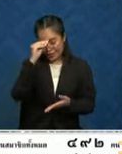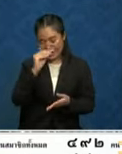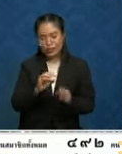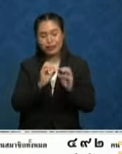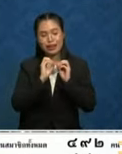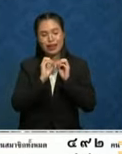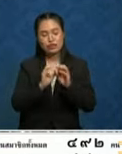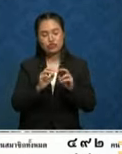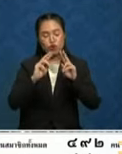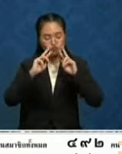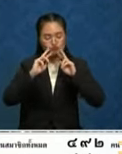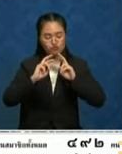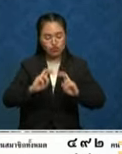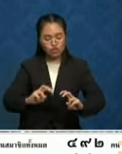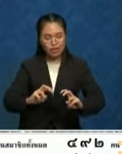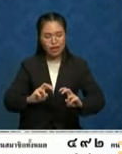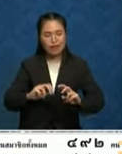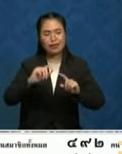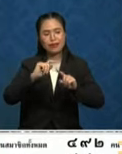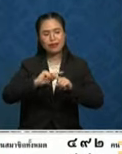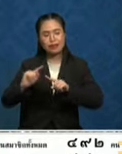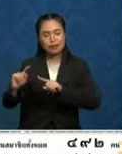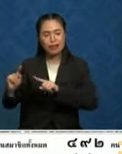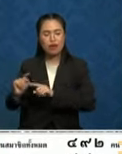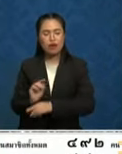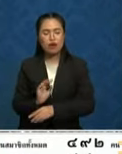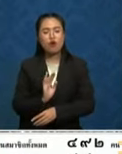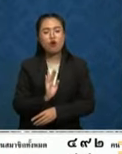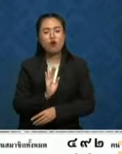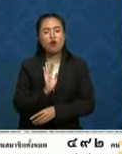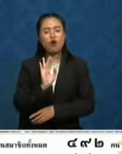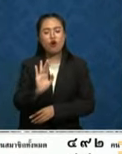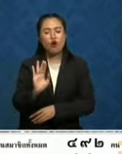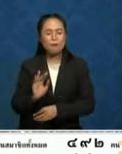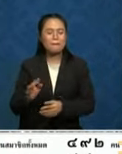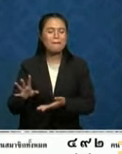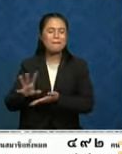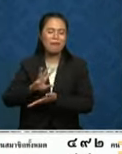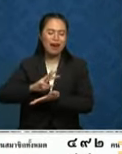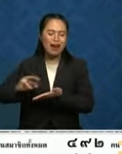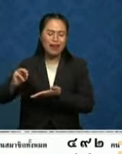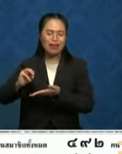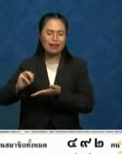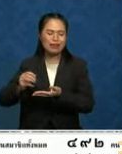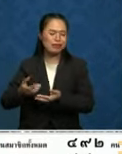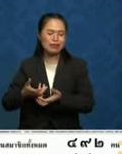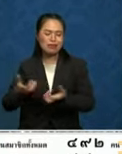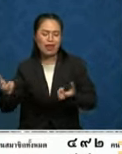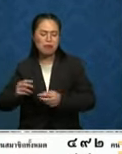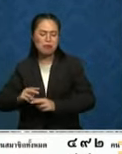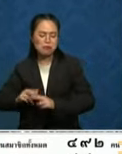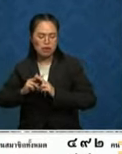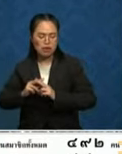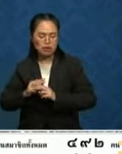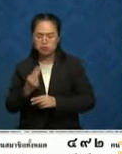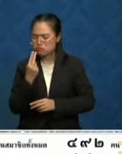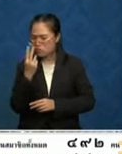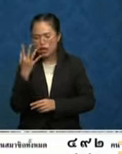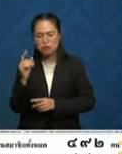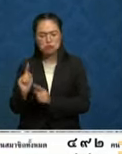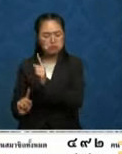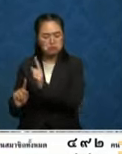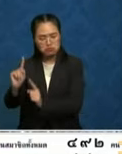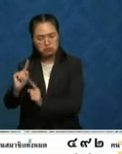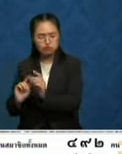วิจัยประสิทธิภาพประสิทธิผลของมหาวิทยาลัยนอกระบบเหล่านี้เลยนะคะซึ่งก็ไม่ทราบว่า